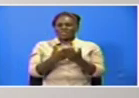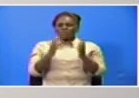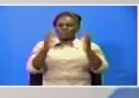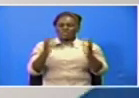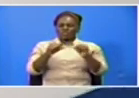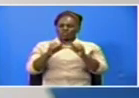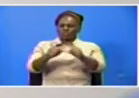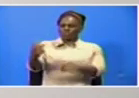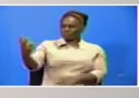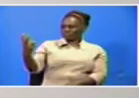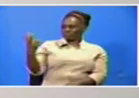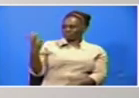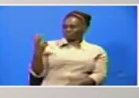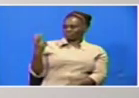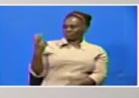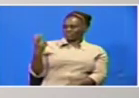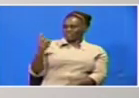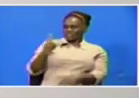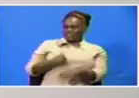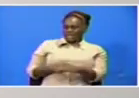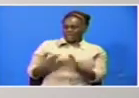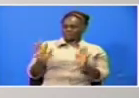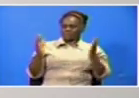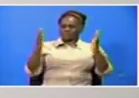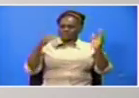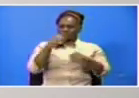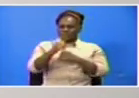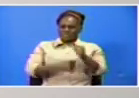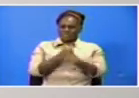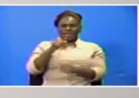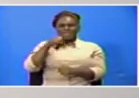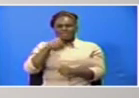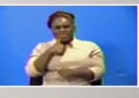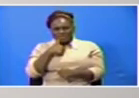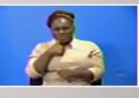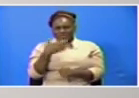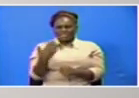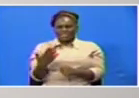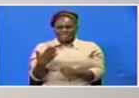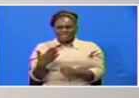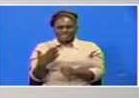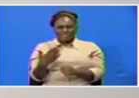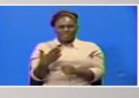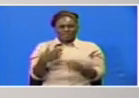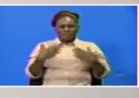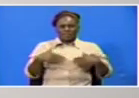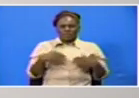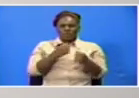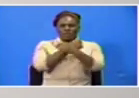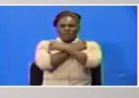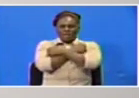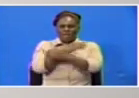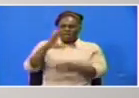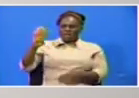Lea kutazama katika shamra shamra hizi za Christmas na mwaka mpya, mambo yanazidi kuwanogea wapenzi wa mwanamuziki wa